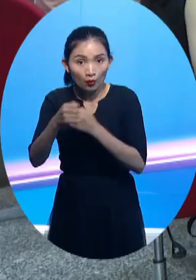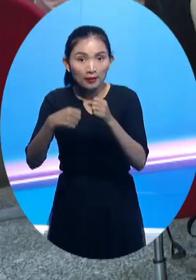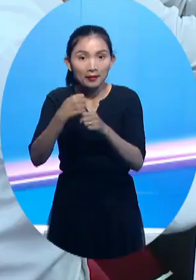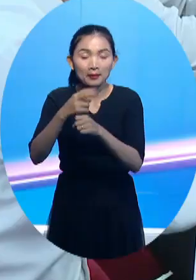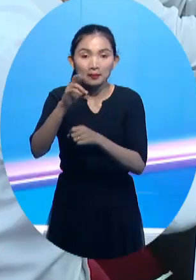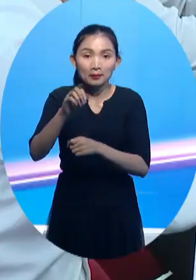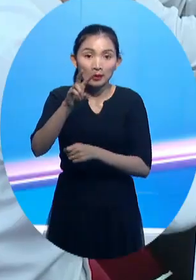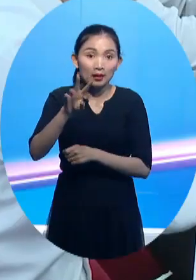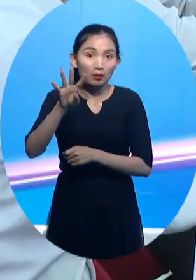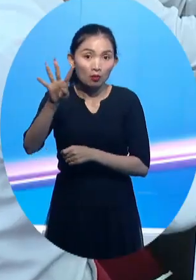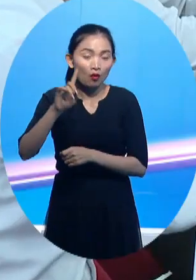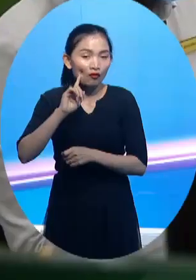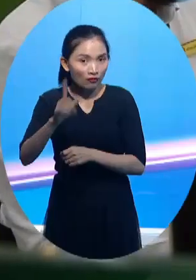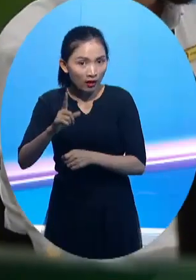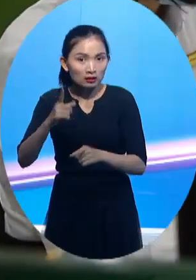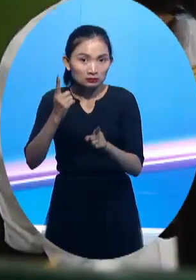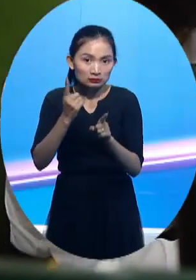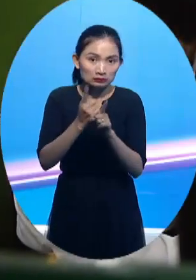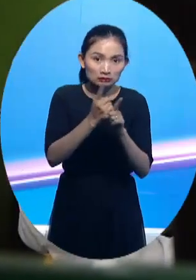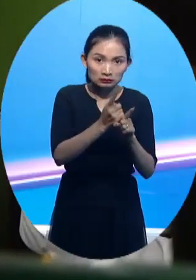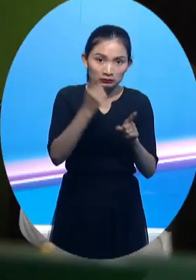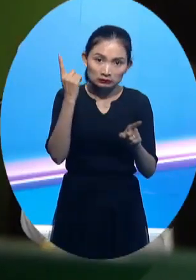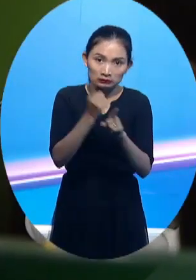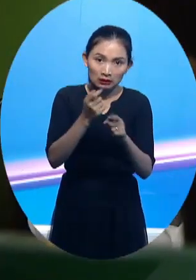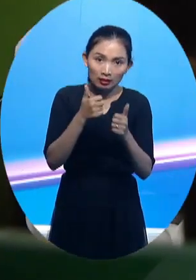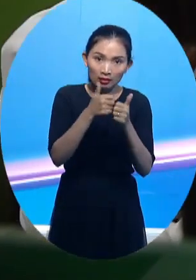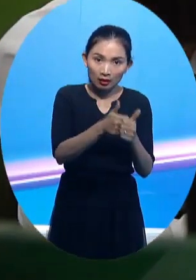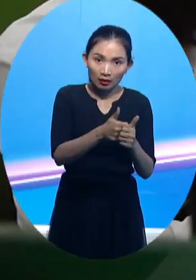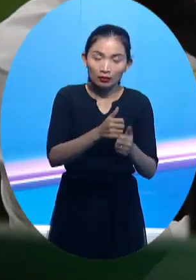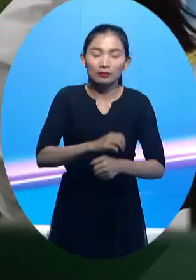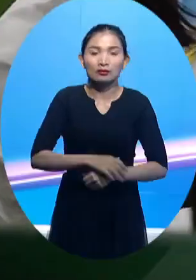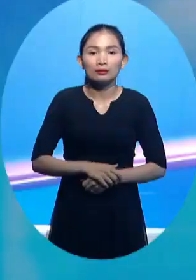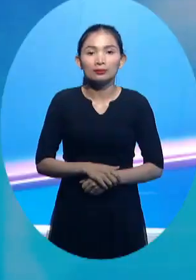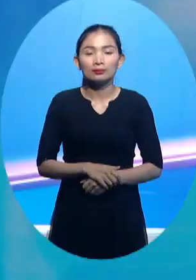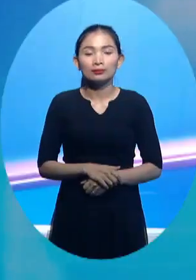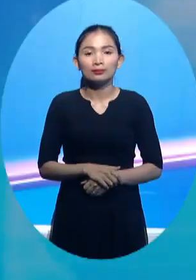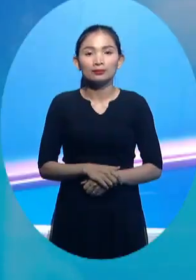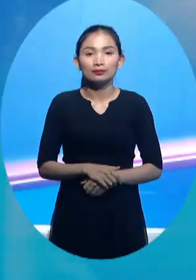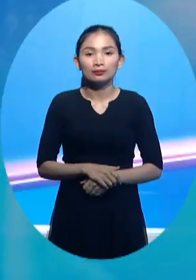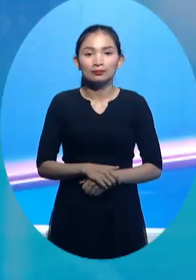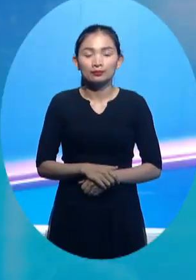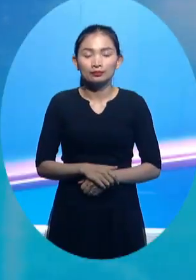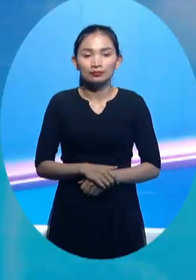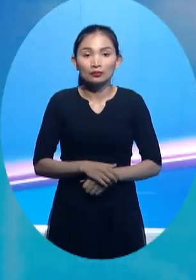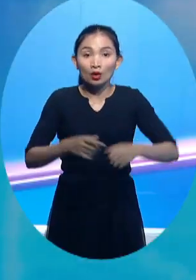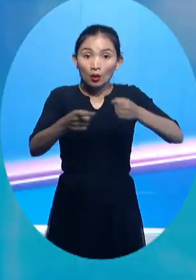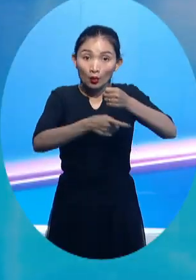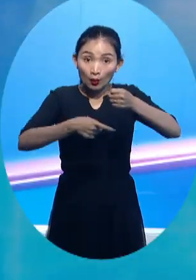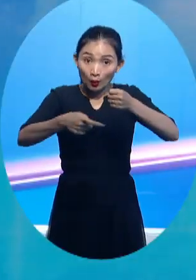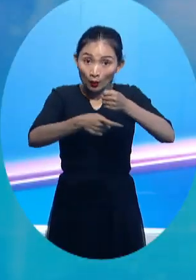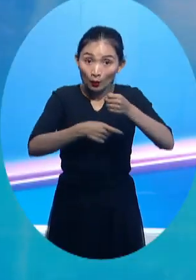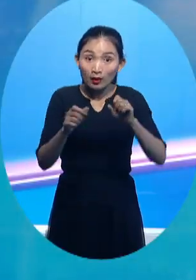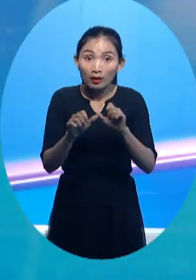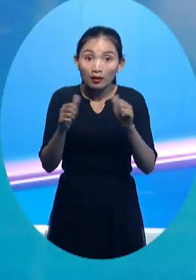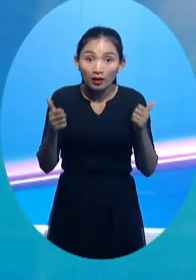2023 tăng trưởng tín dụng toàn ngành Đạt 12,26 ph vụ lúa trên đất tôm ở huyện Phước